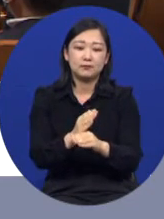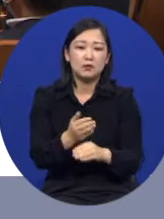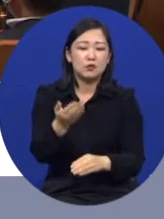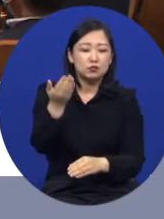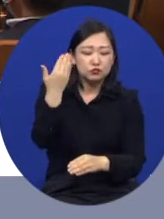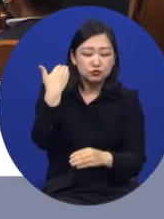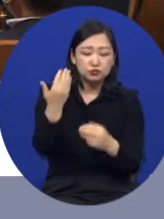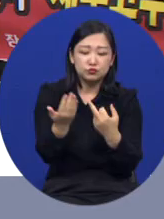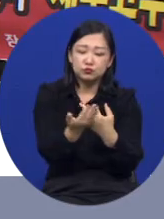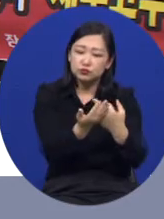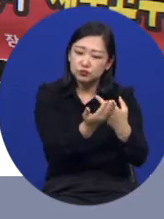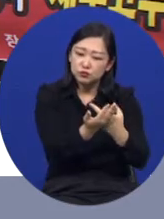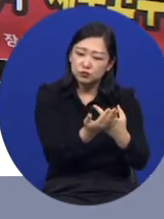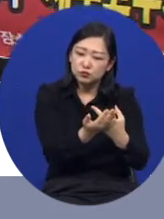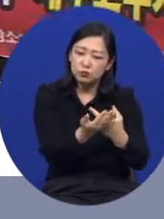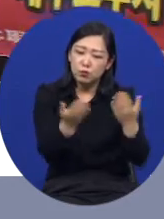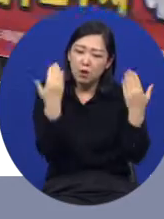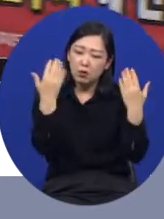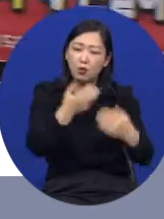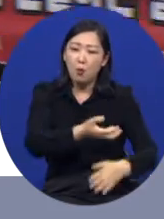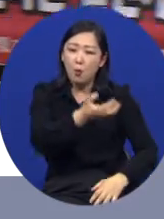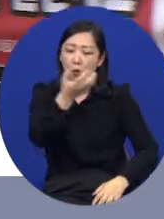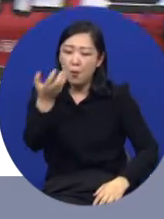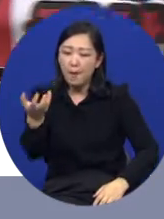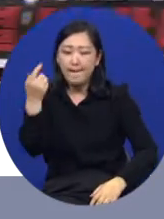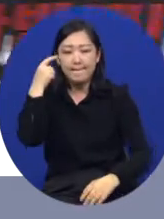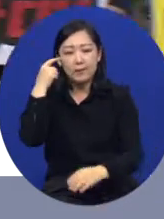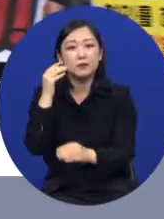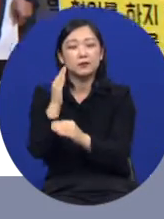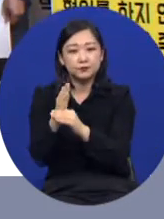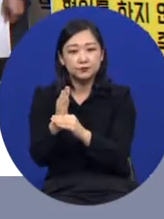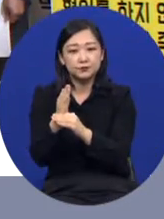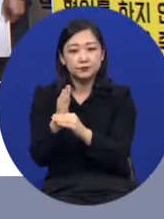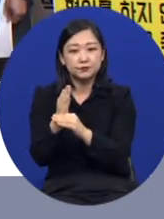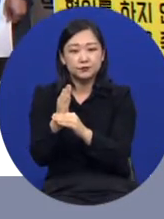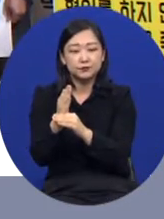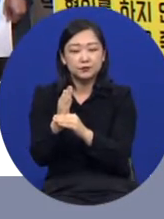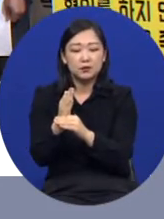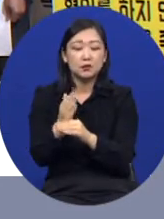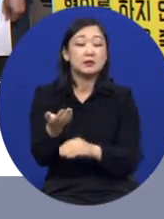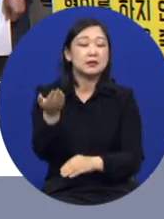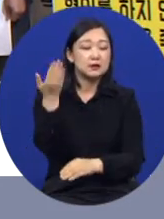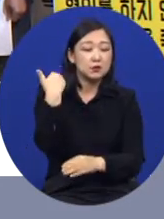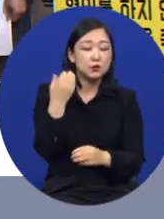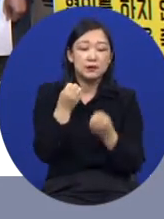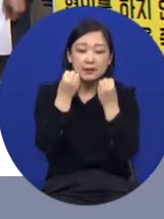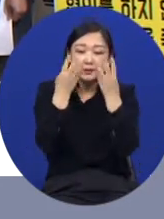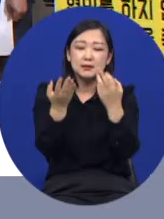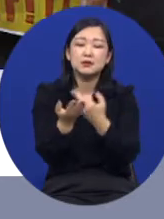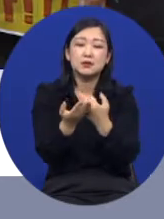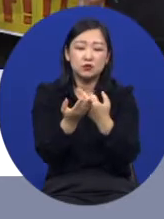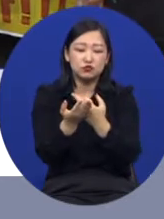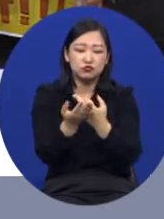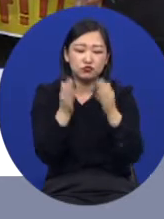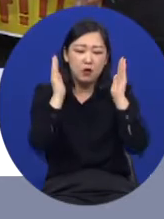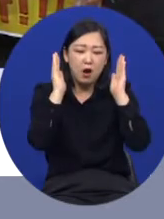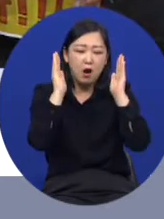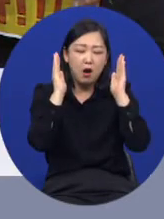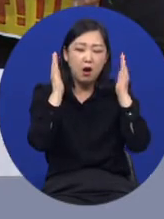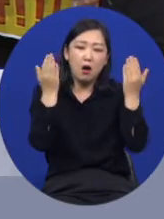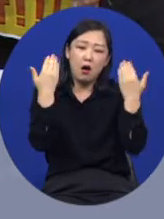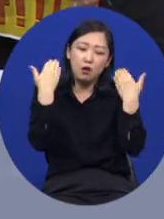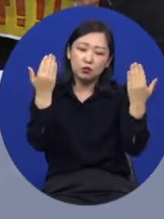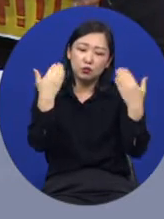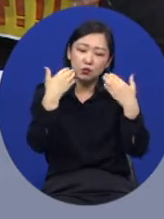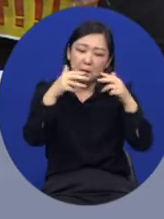있는 학교를 옮겨오는 방안도 생각을 하고 있고, 기존의 신재주권에 있는 학교의 어떤 체제를